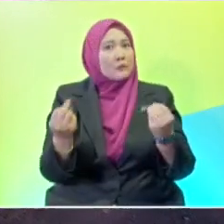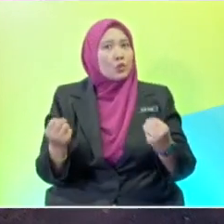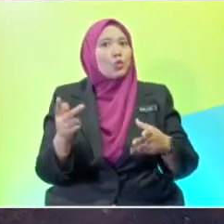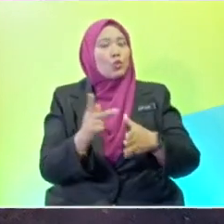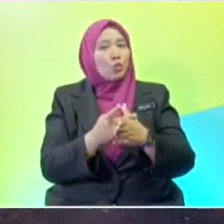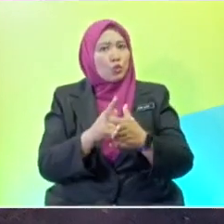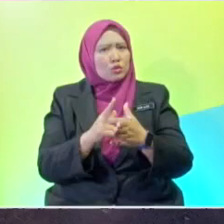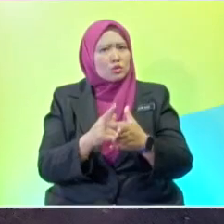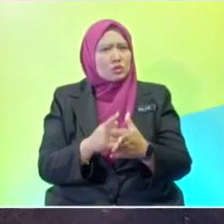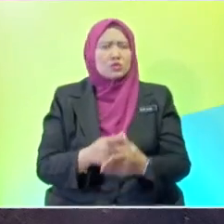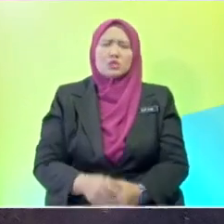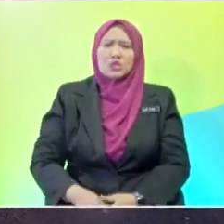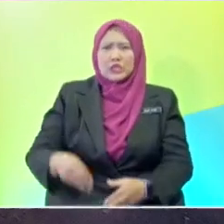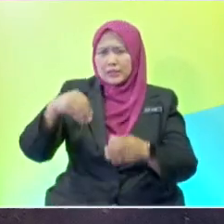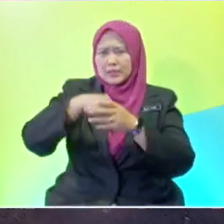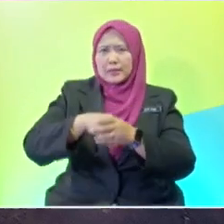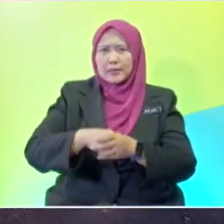dalam mata pelajaran